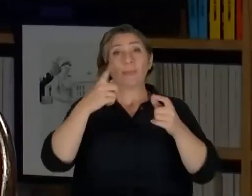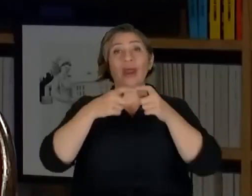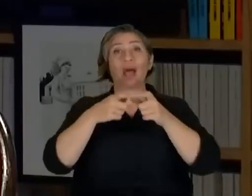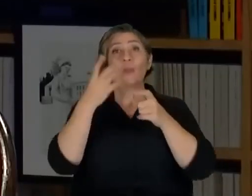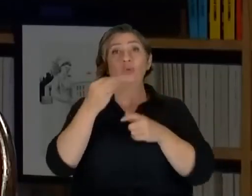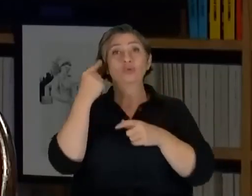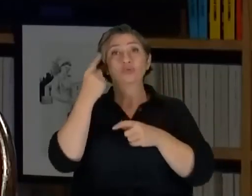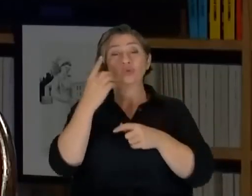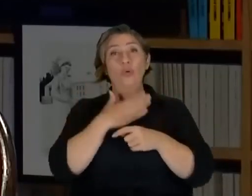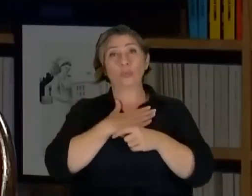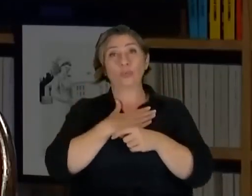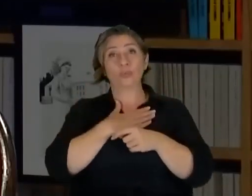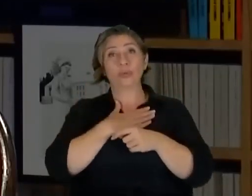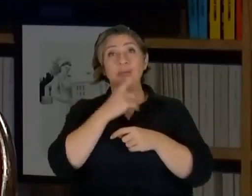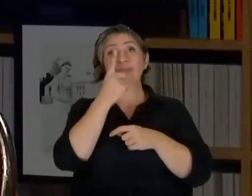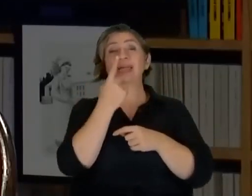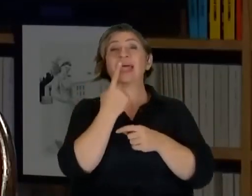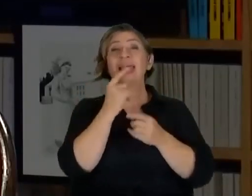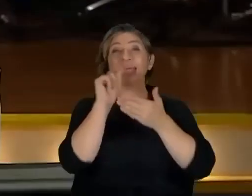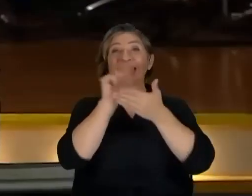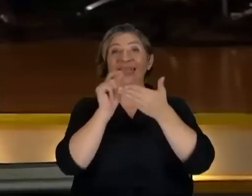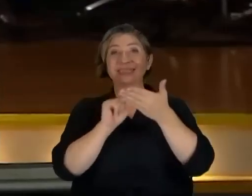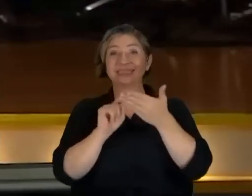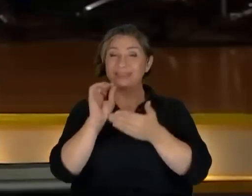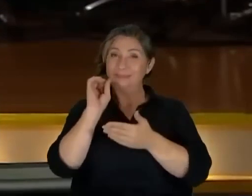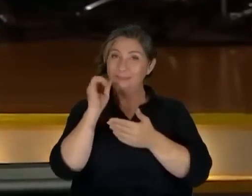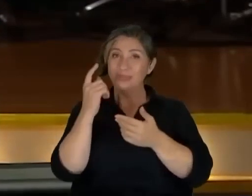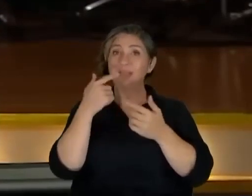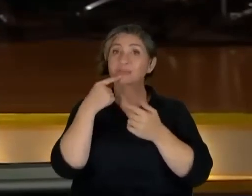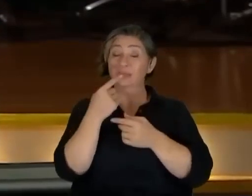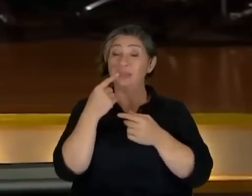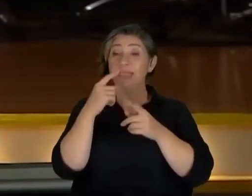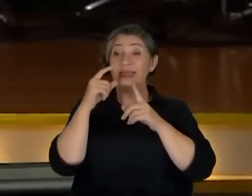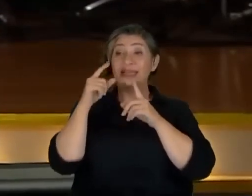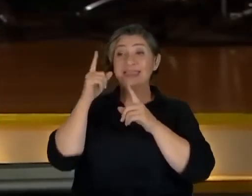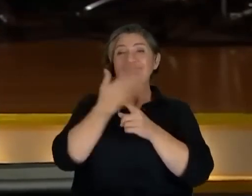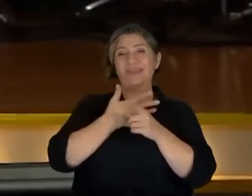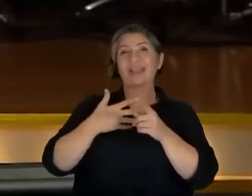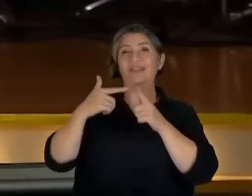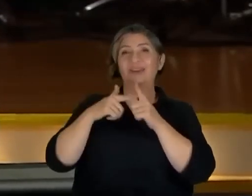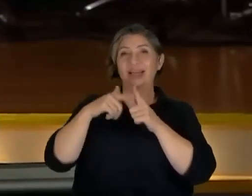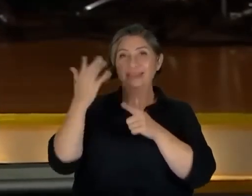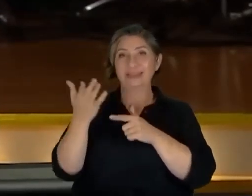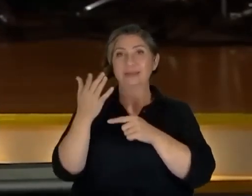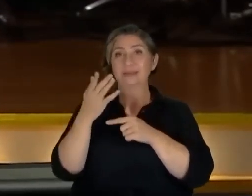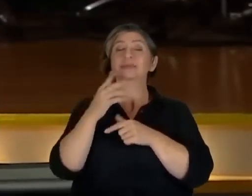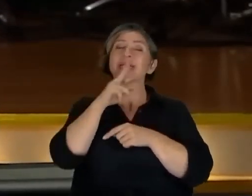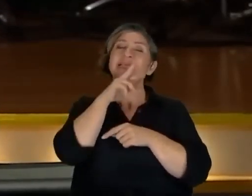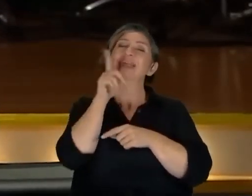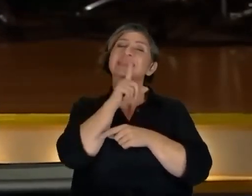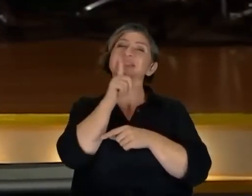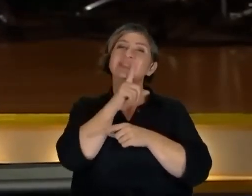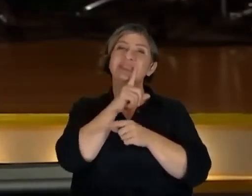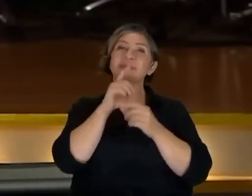albüm olduğunu düşünüyorum. Bir İtafyası yazmış. Evet. Diyor ki Dear Frank, it's hard work to express